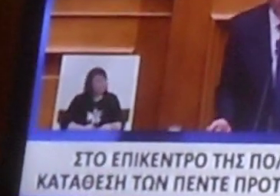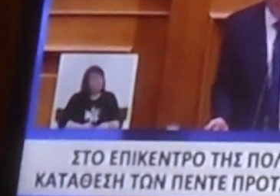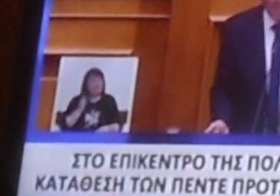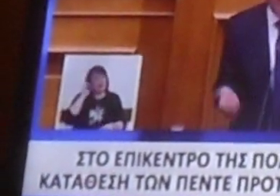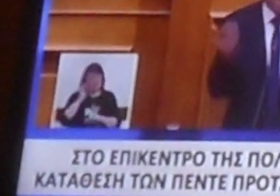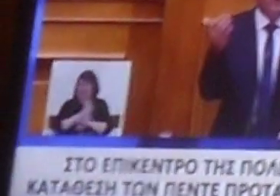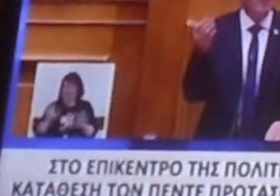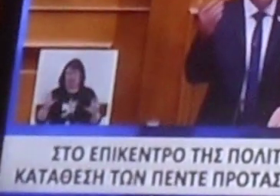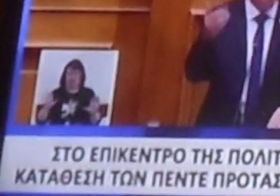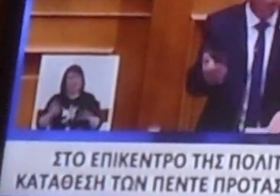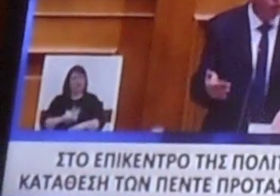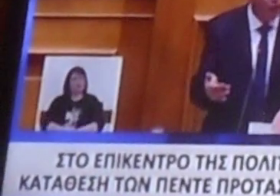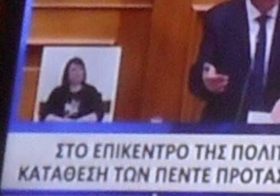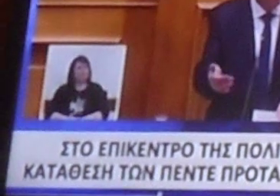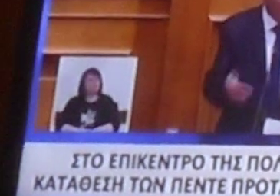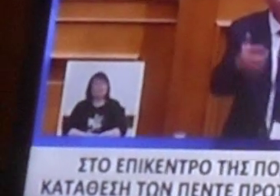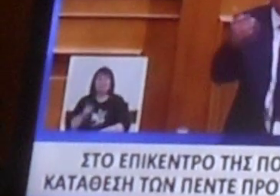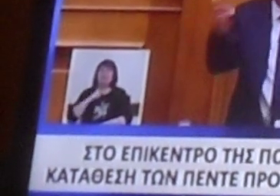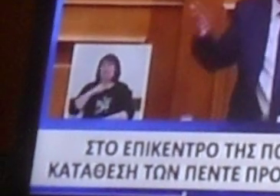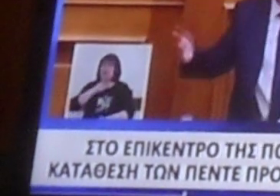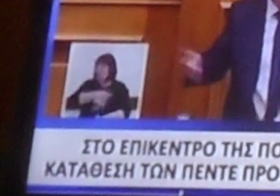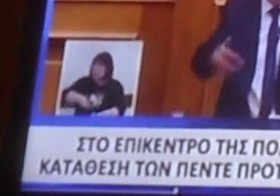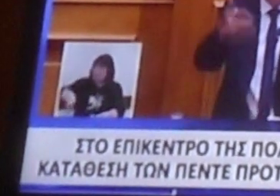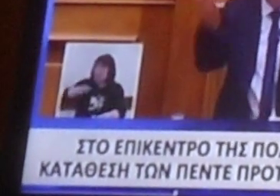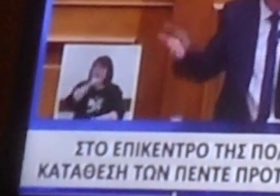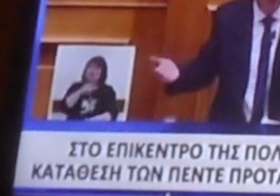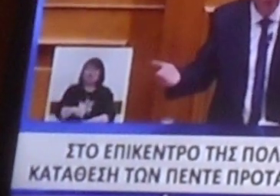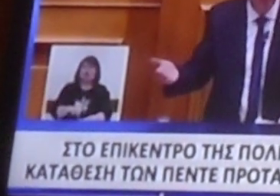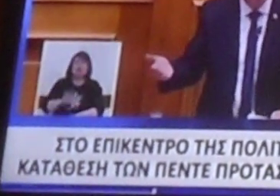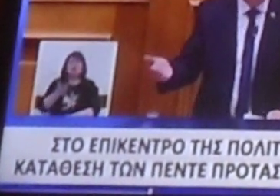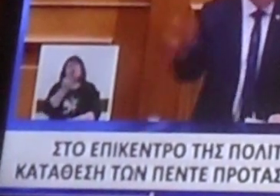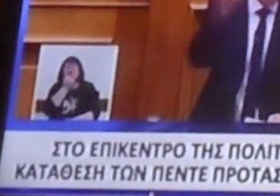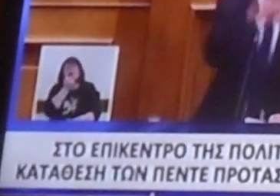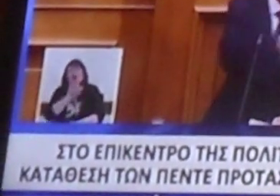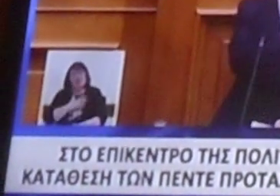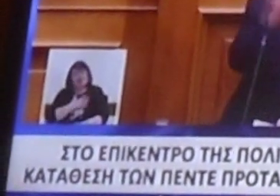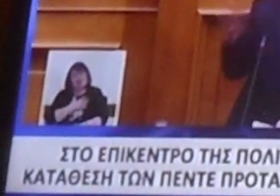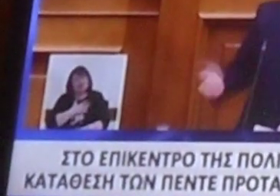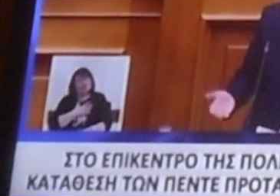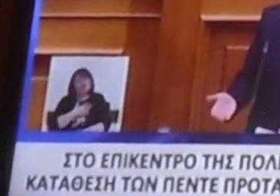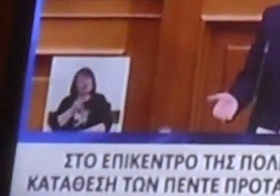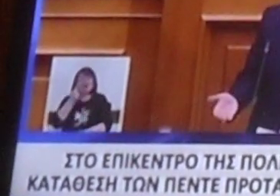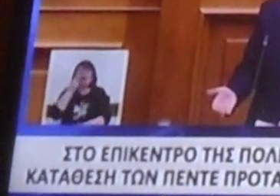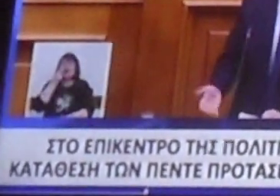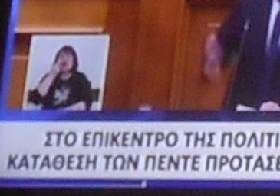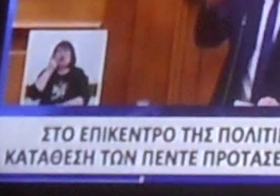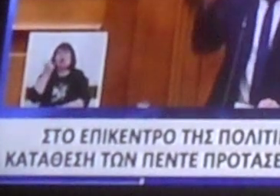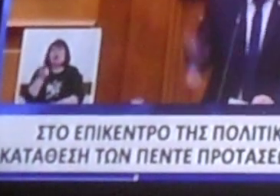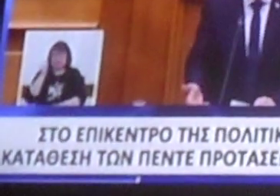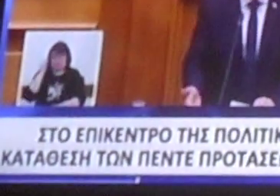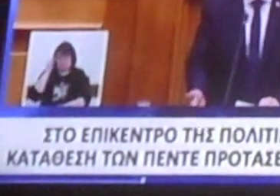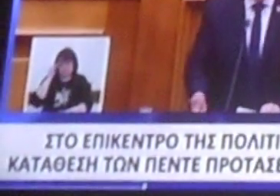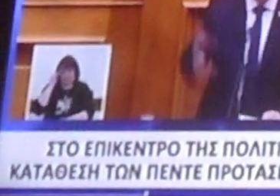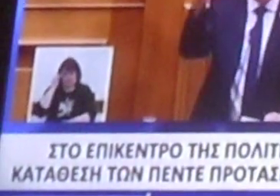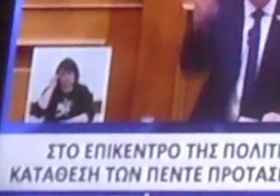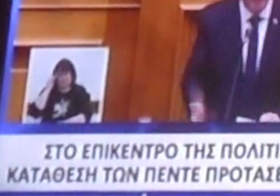για πλάκα μια πολιτική παρουσία. Οφείλουν άπαντες να συστρατευτούν, όχι να συνενωθούν ως κόμματα. Ας κρατήσουν